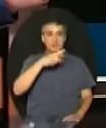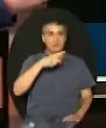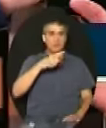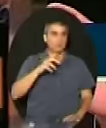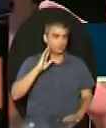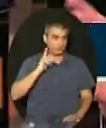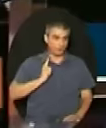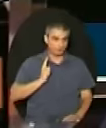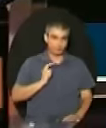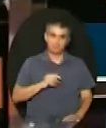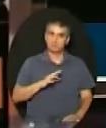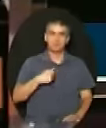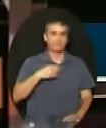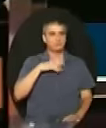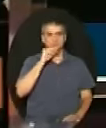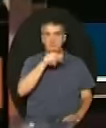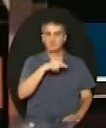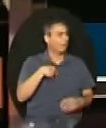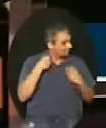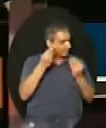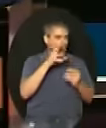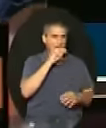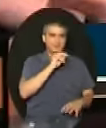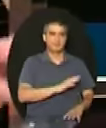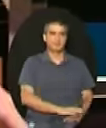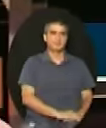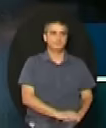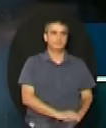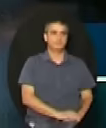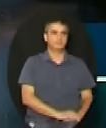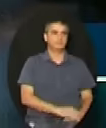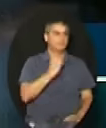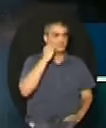האישית שלך. אישי? כן, זה בקריאה האישית. על זה אני אתן לך. ליברמן